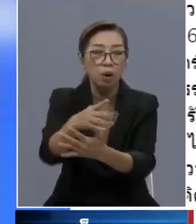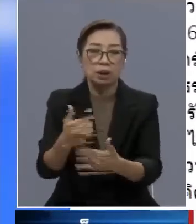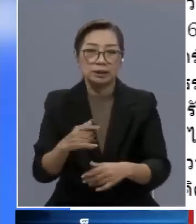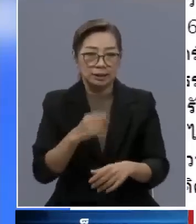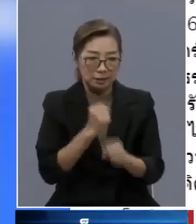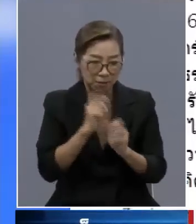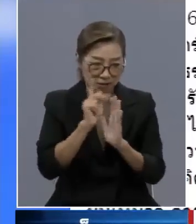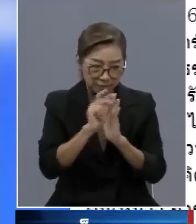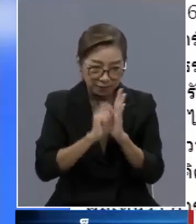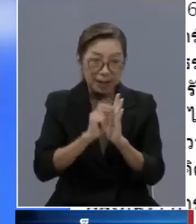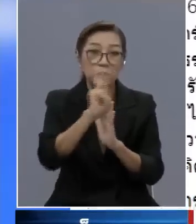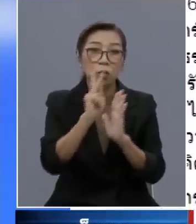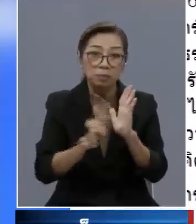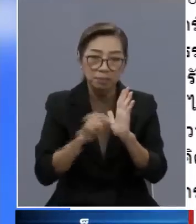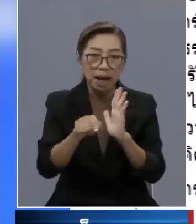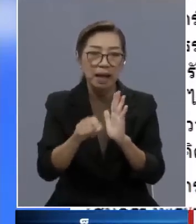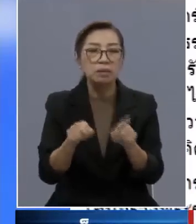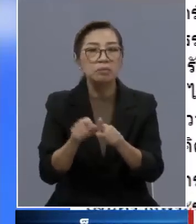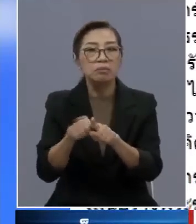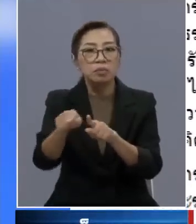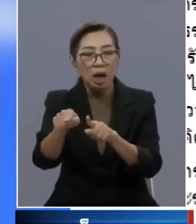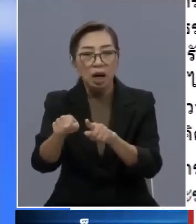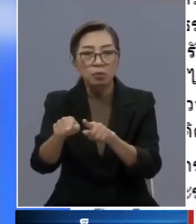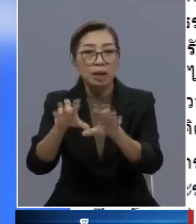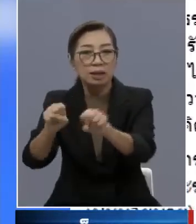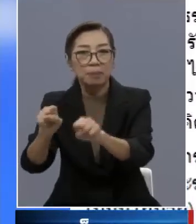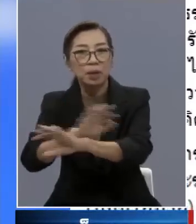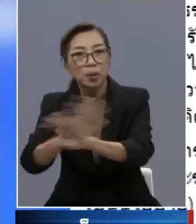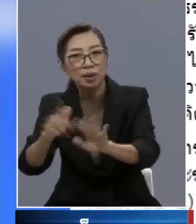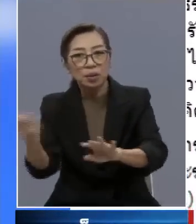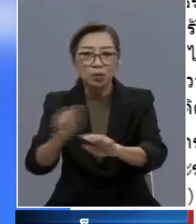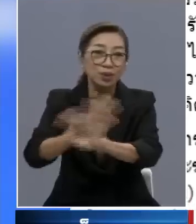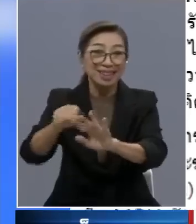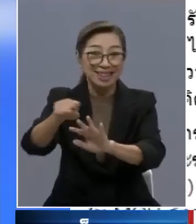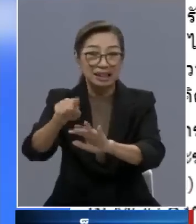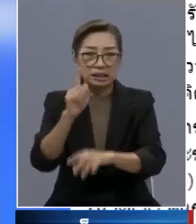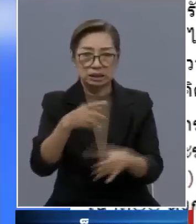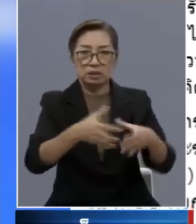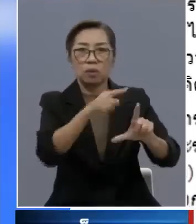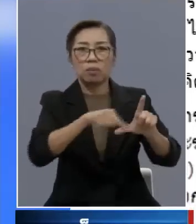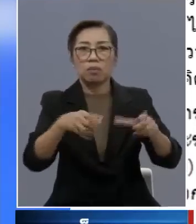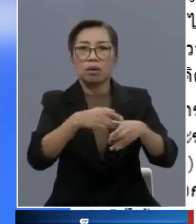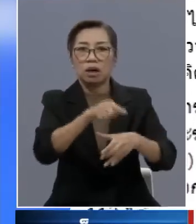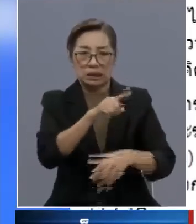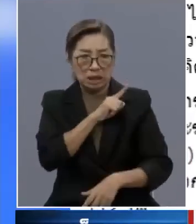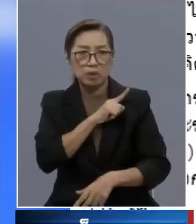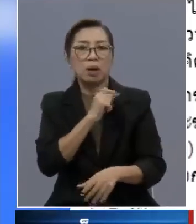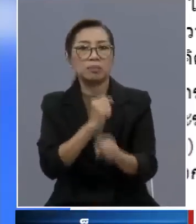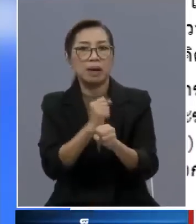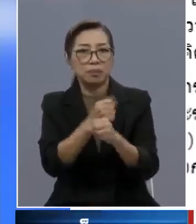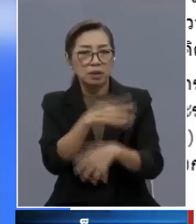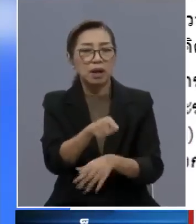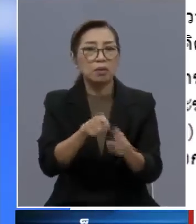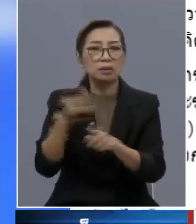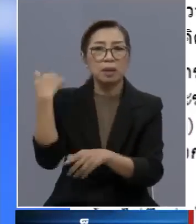พันธกิจสำคัญที่รับมาเพื่อยุติปัญหาความขัดแย้งทางการเมืองที่พัวพันตั้งแต่รัฐประหารปี49ผ่านเหตุ